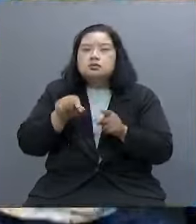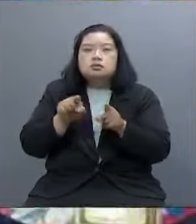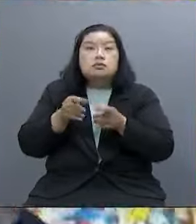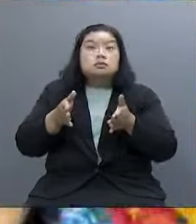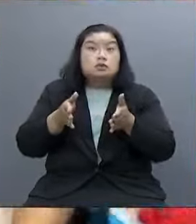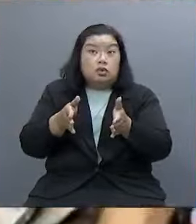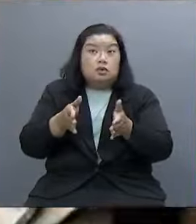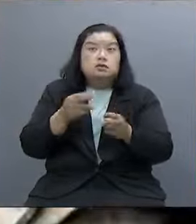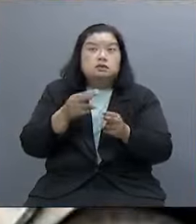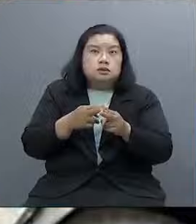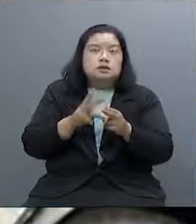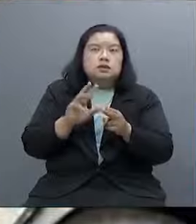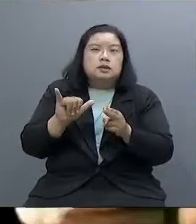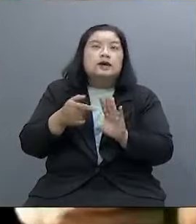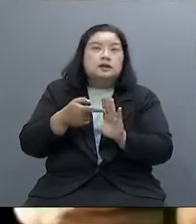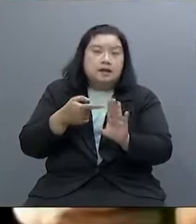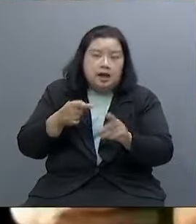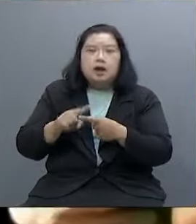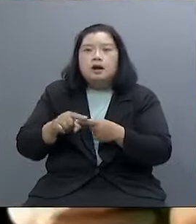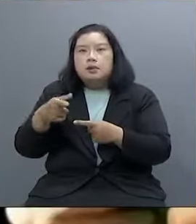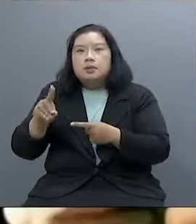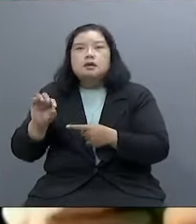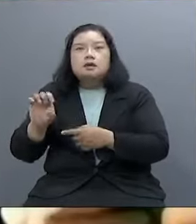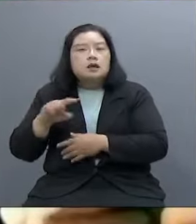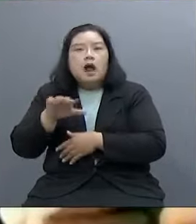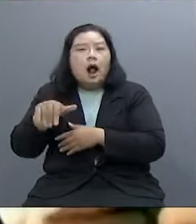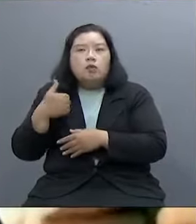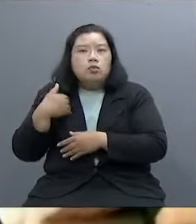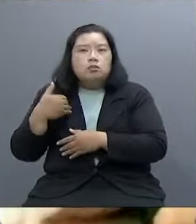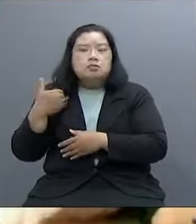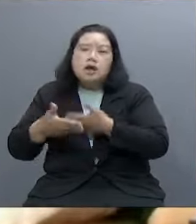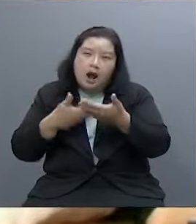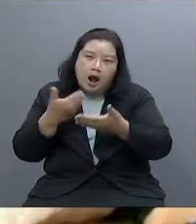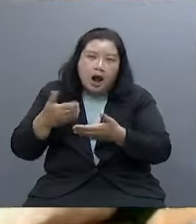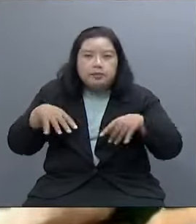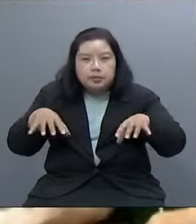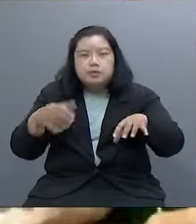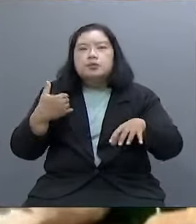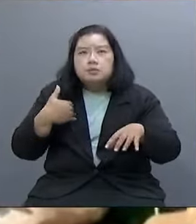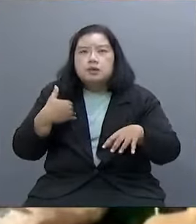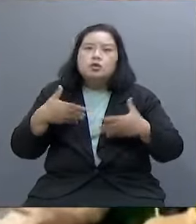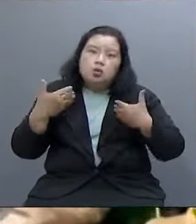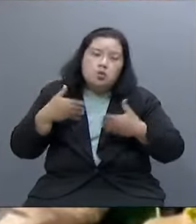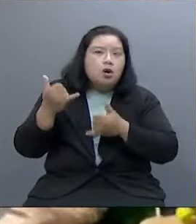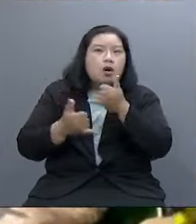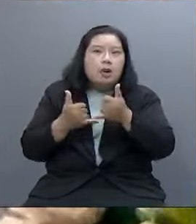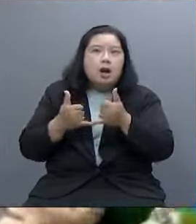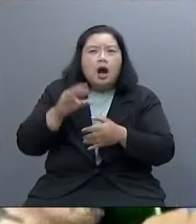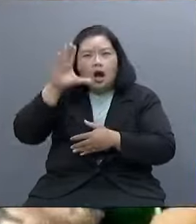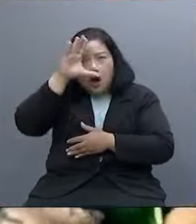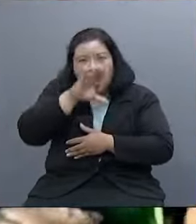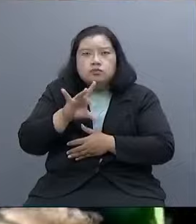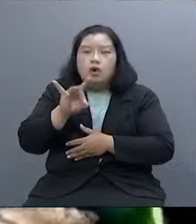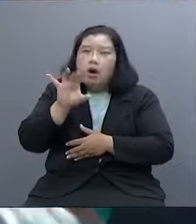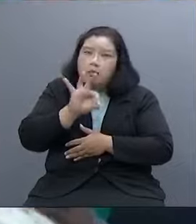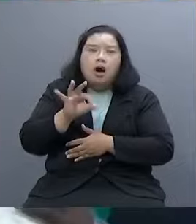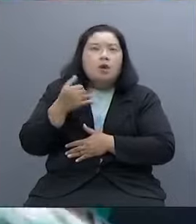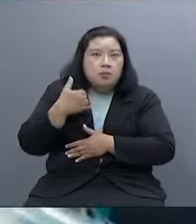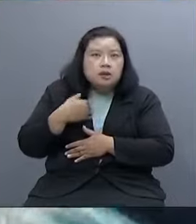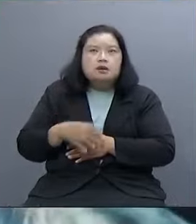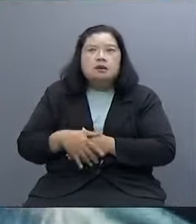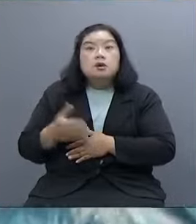ภักดีดำรงซึ่งเป็นย่านธุรกิจการค้าเล่นตั้งแต่เช้าไปจนถึงค่ำประมาณ 2-3 ทุ่มนักท่องเที่ยวบางกลุ่มเช่ารถจักรย